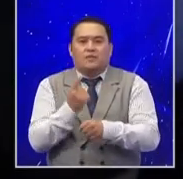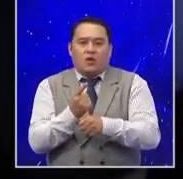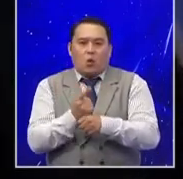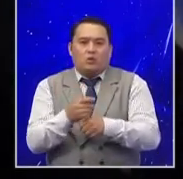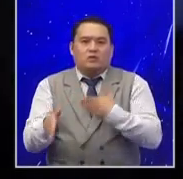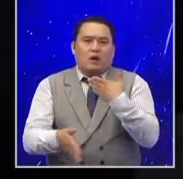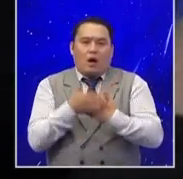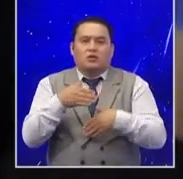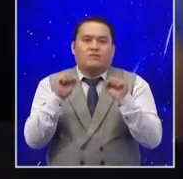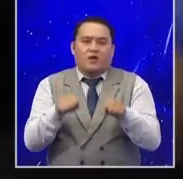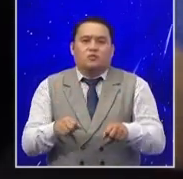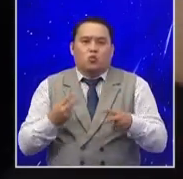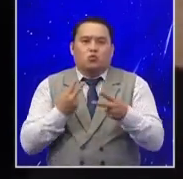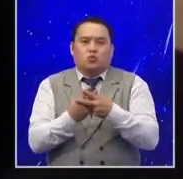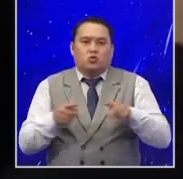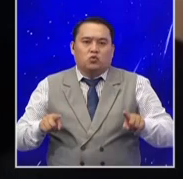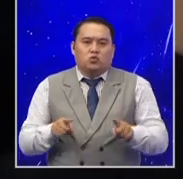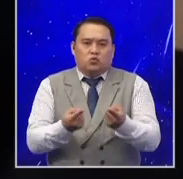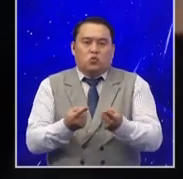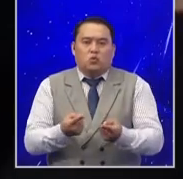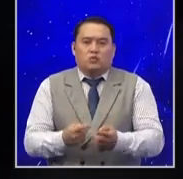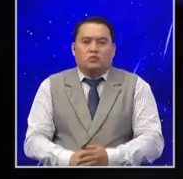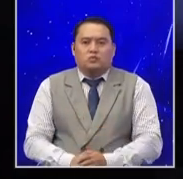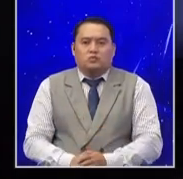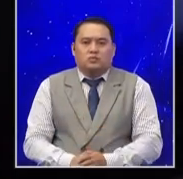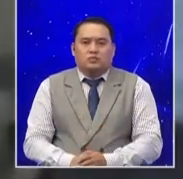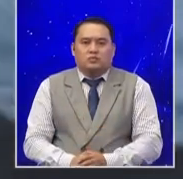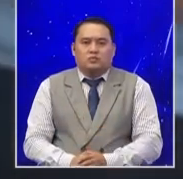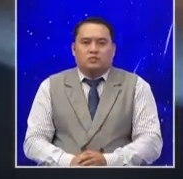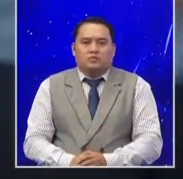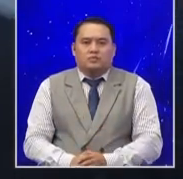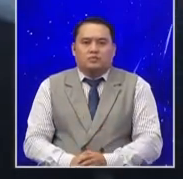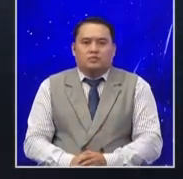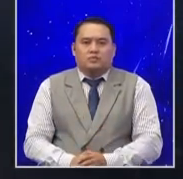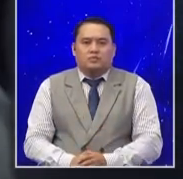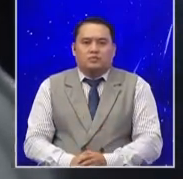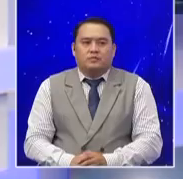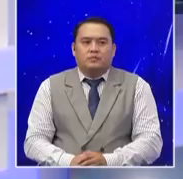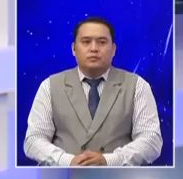предусматривает наказание в виде лишения свободы на срок до 7 лет с конфискацией имущества.